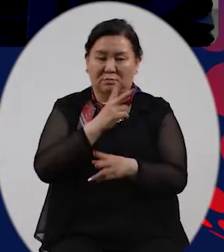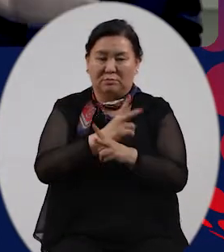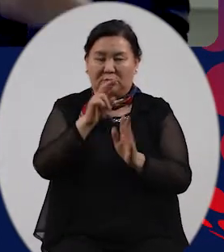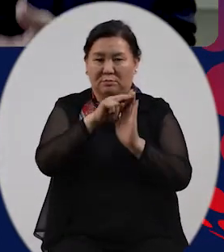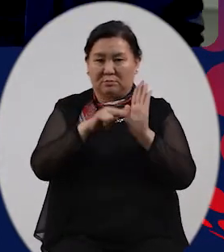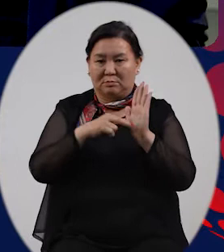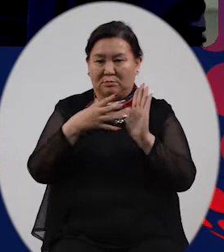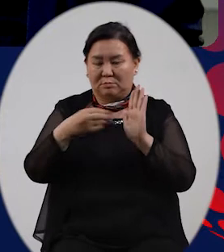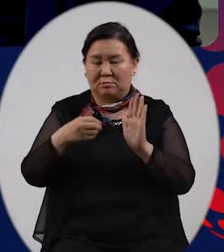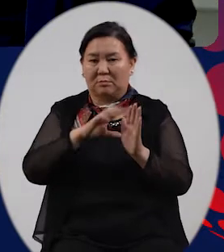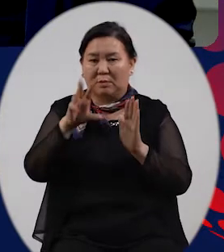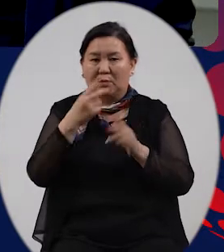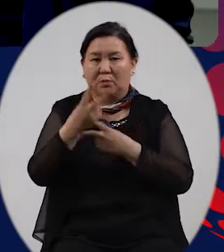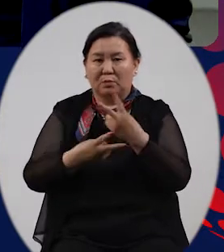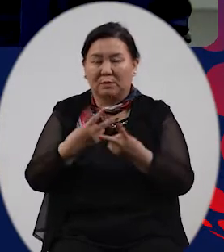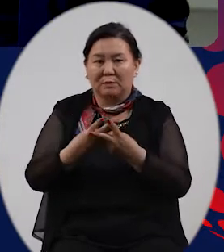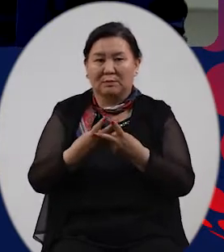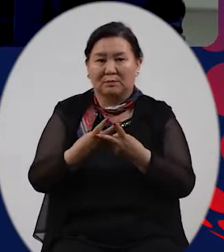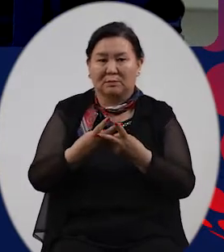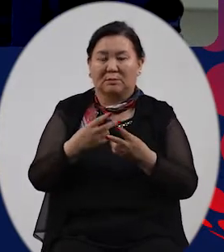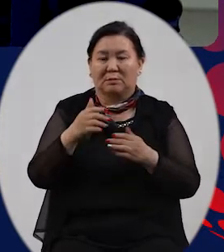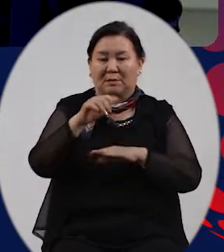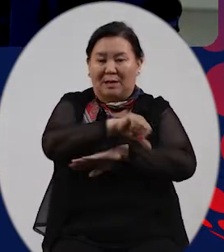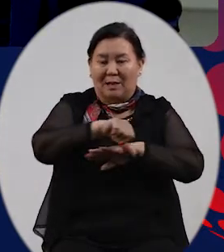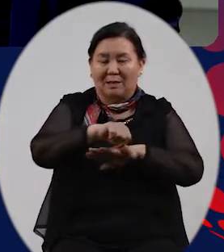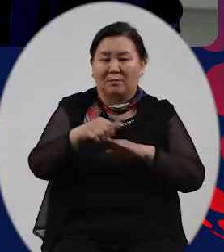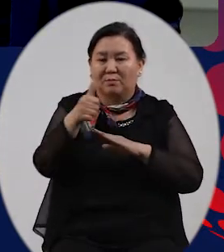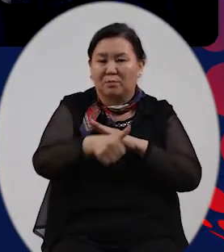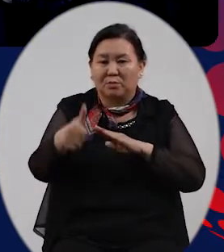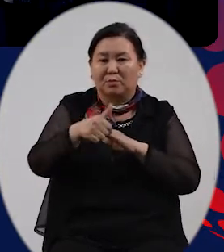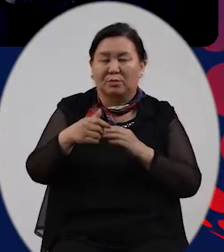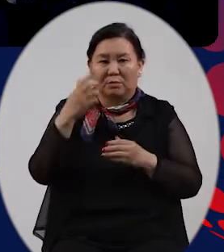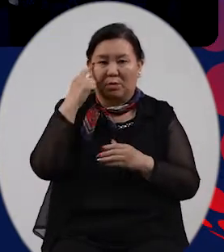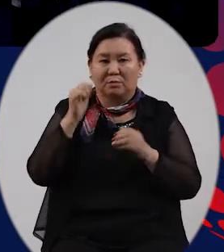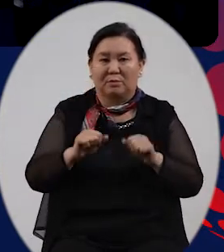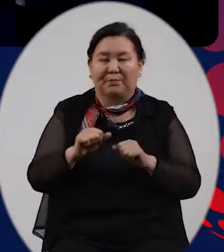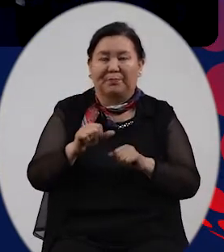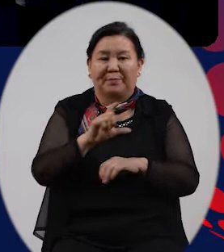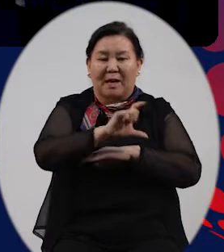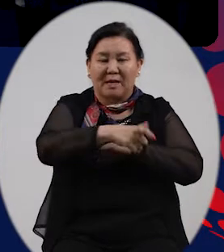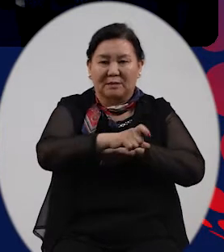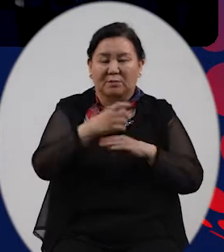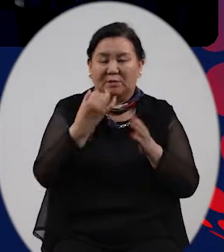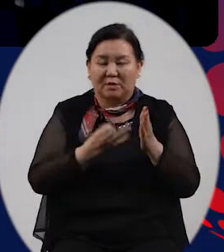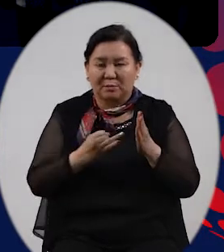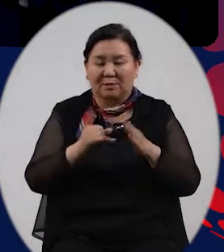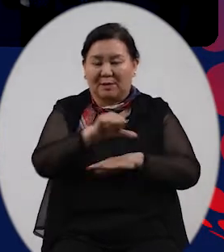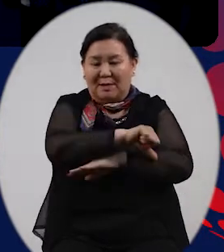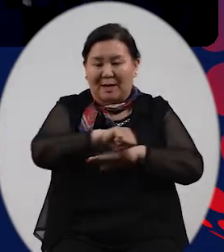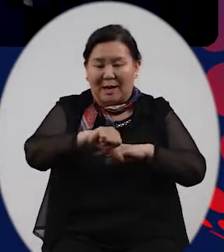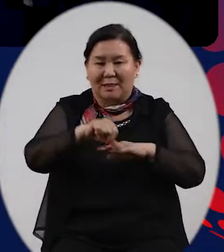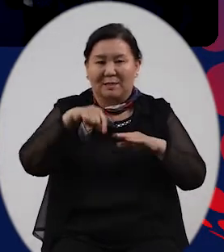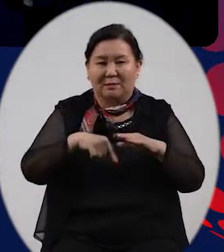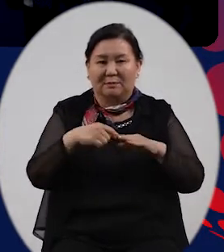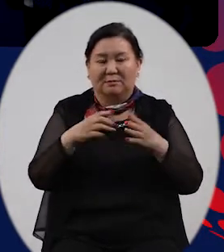гайлын байгууллагаас явуулж байгаа энэ үйл ажиллагааг бол гайлын бүрдүүлэлт гэж ойлгож болох юм аа. Экспорт импортын гайлын бүрдүүлэлтэд бол